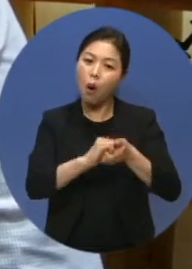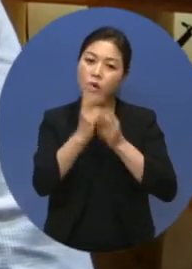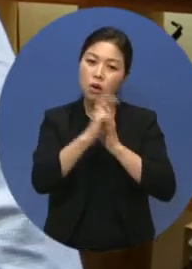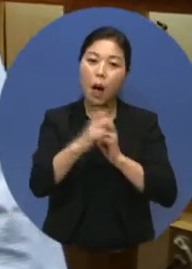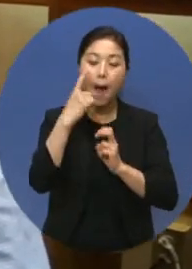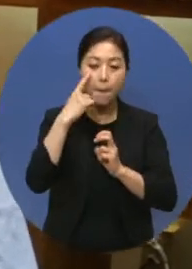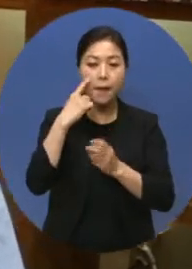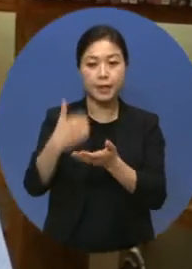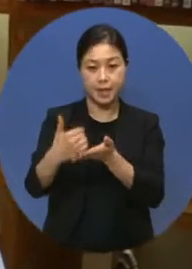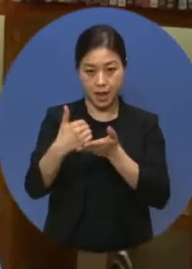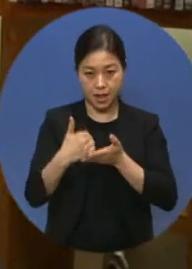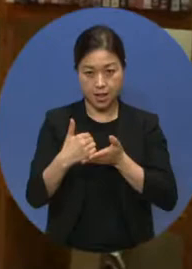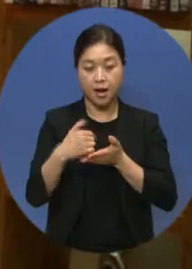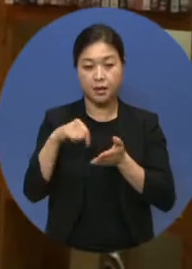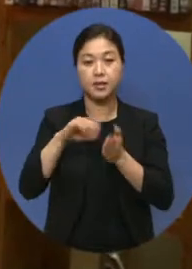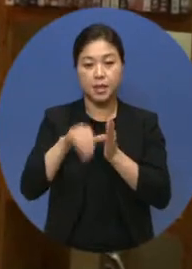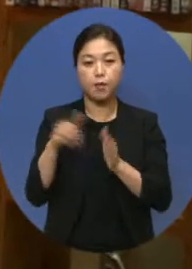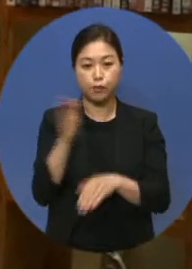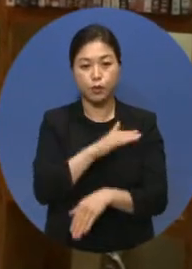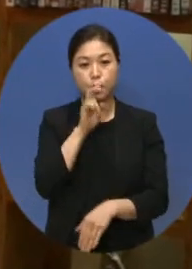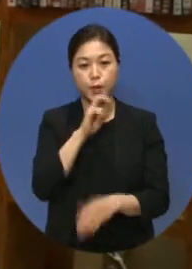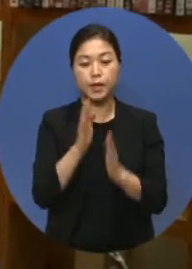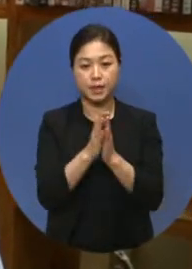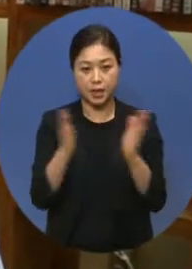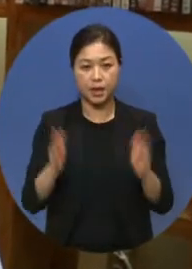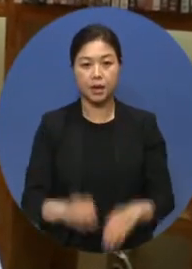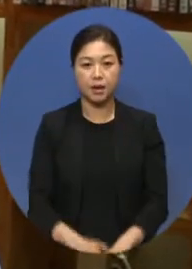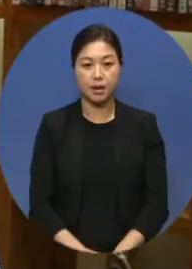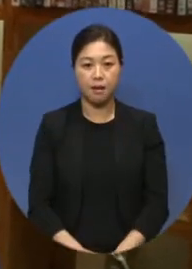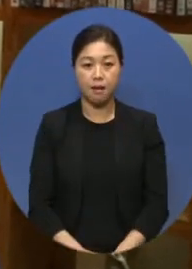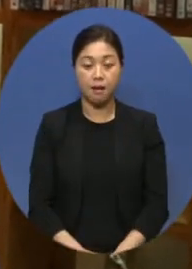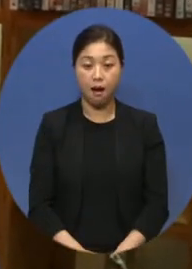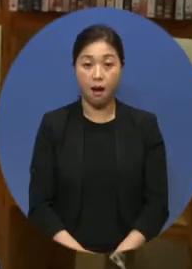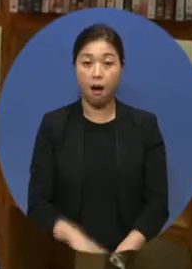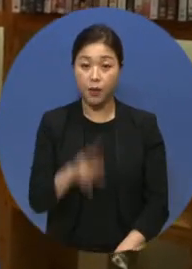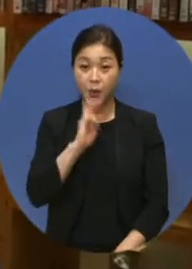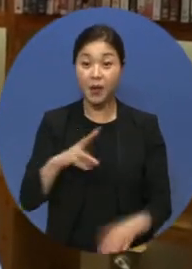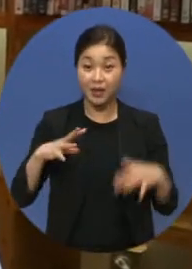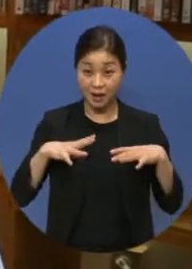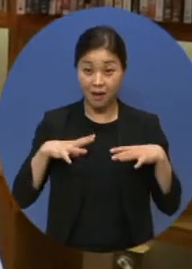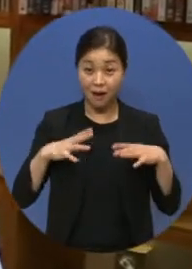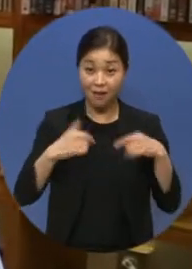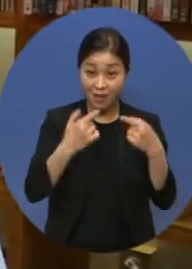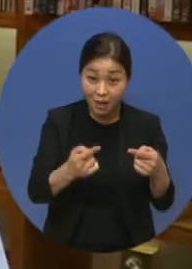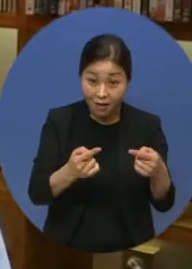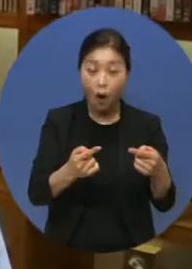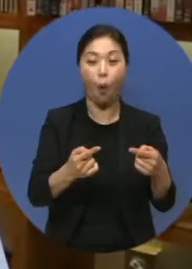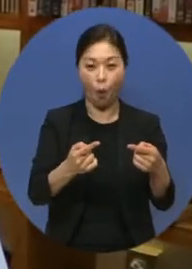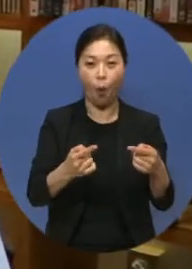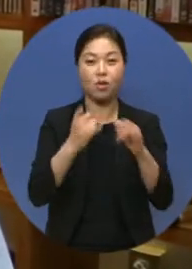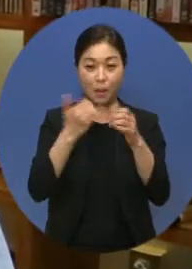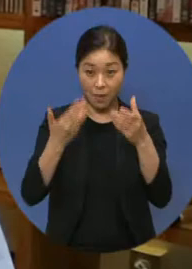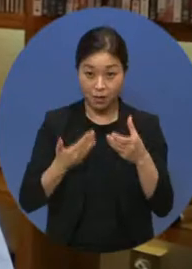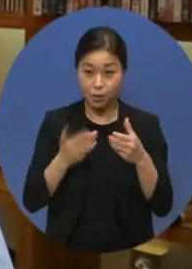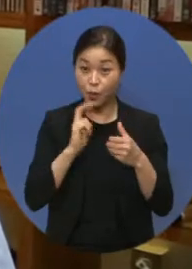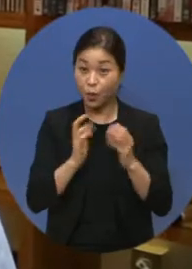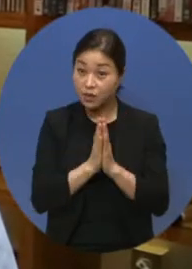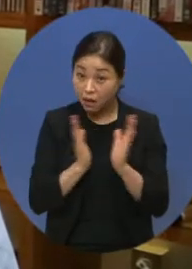하셔가지고 그때부터 노래를 시작했습니다. 아 노래 자랑 나갔다가 음악을 네. 하기 시작했어요.